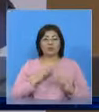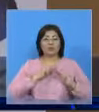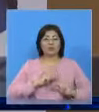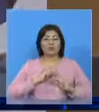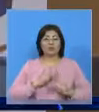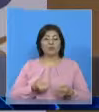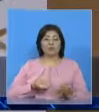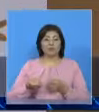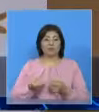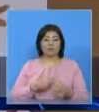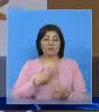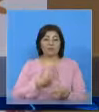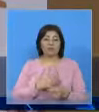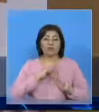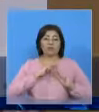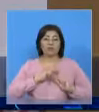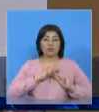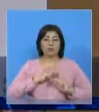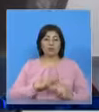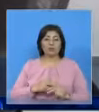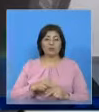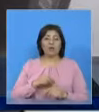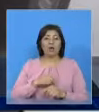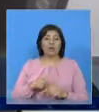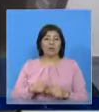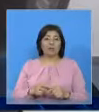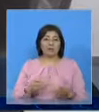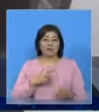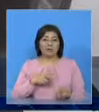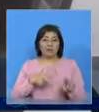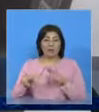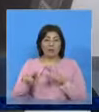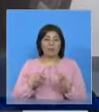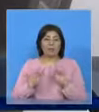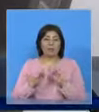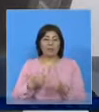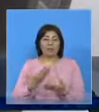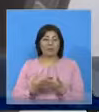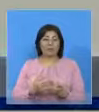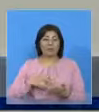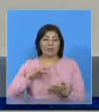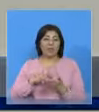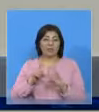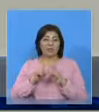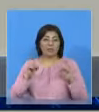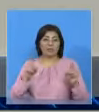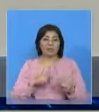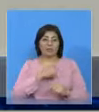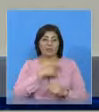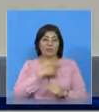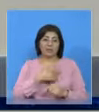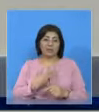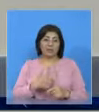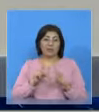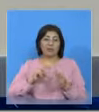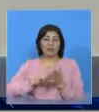Емхана басшылары вакцинациялау жұмысын кезгелген уақытта мониторлардан бақылай алады. Себебі қалалық емхананың екпе кабинеттерінде